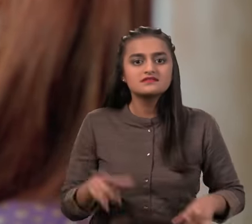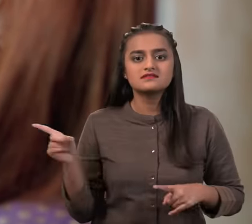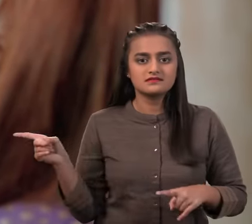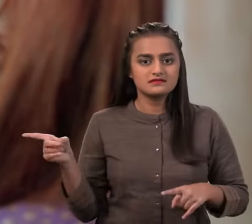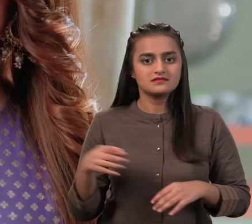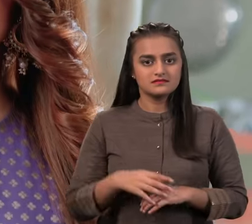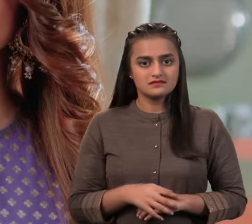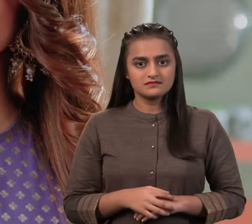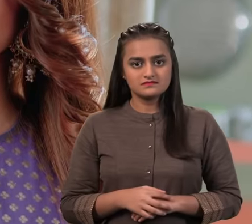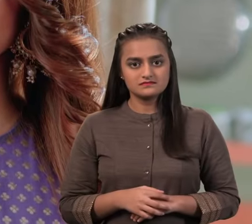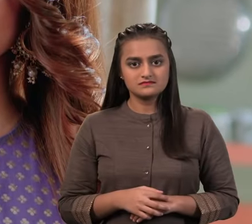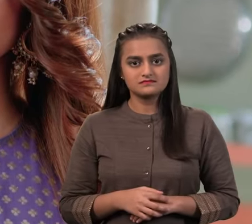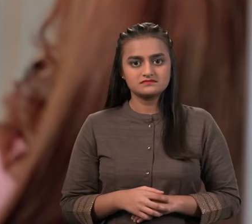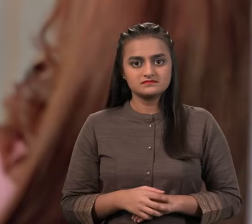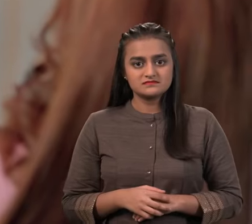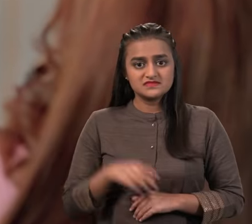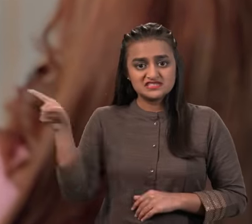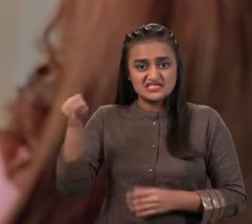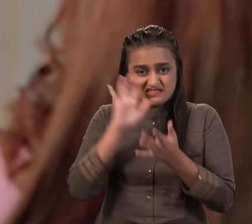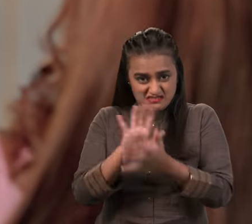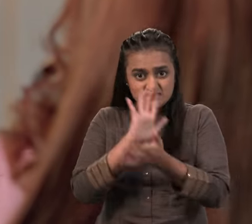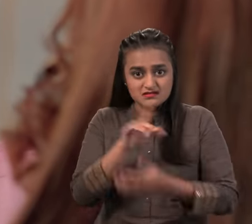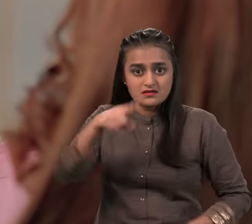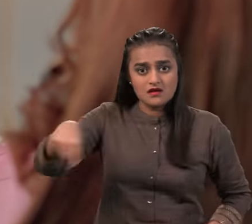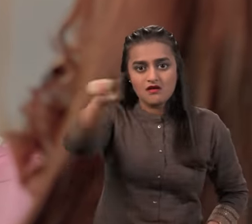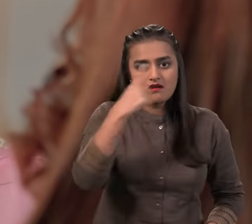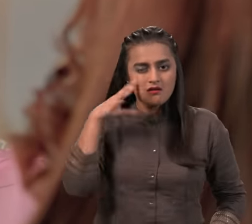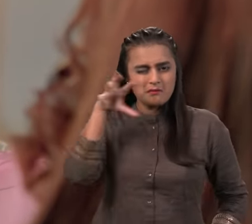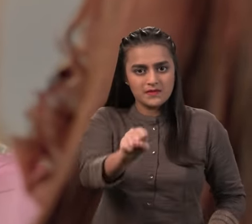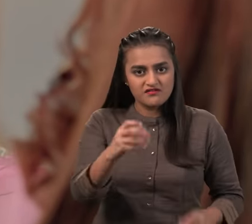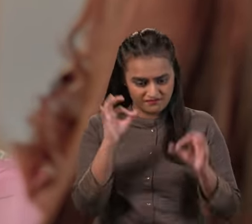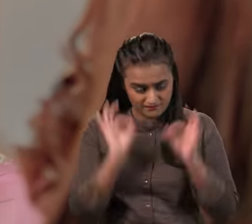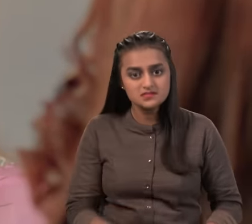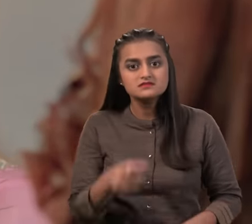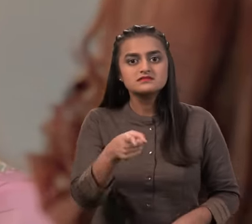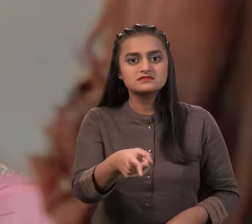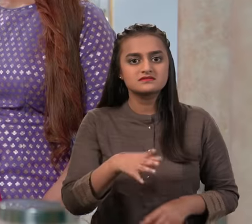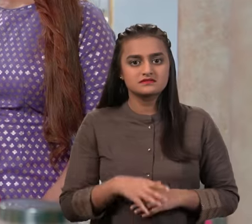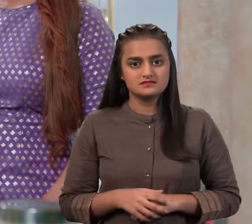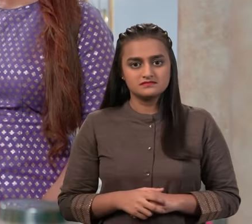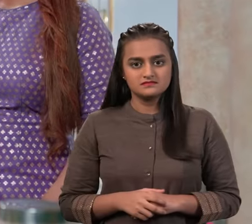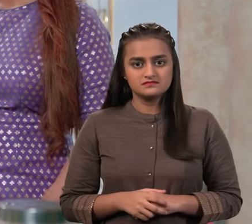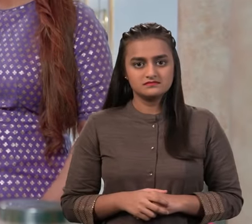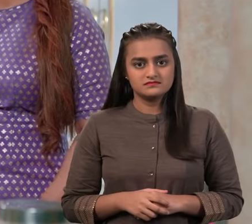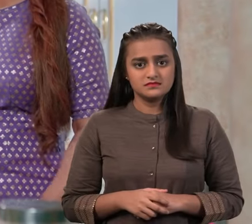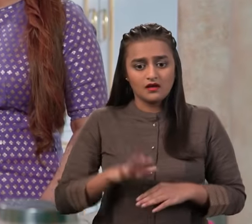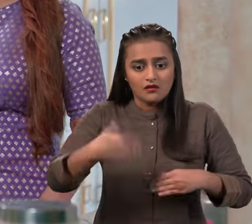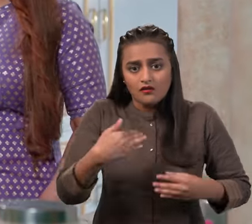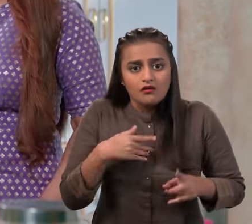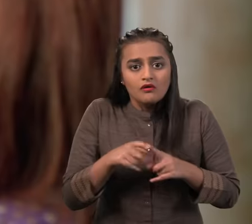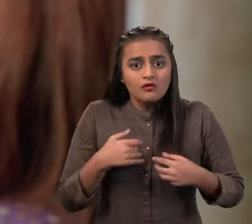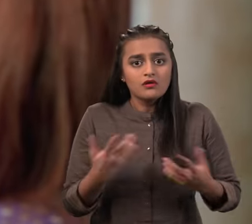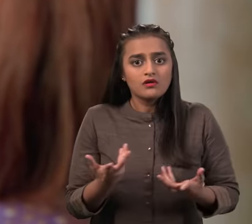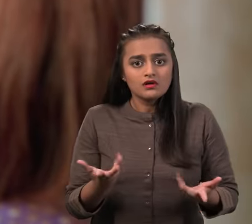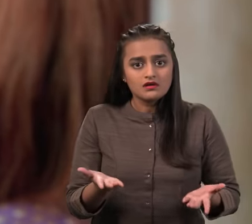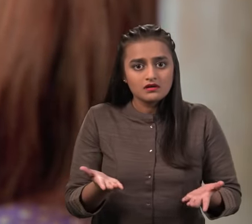तहस नहस कर देगा। उसके किन्नर होने की सच्चाई सामने लाएगा। तो अब हम क्या करें?